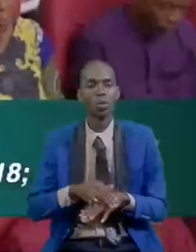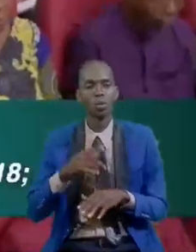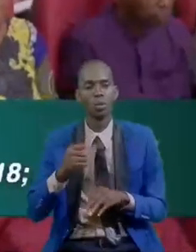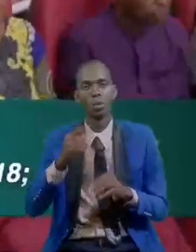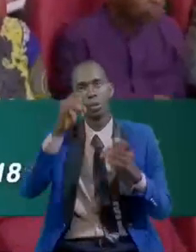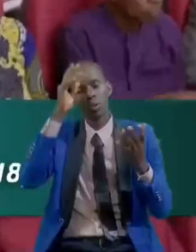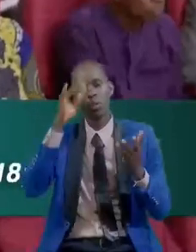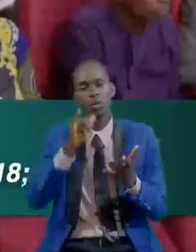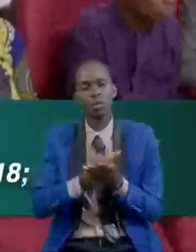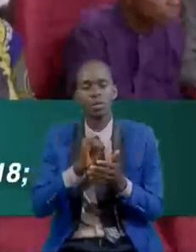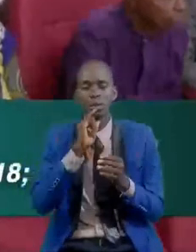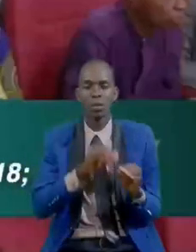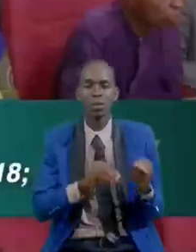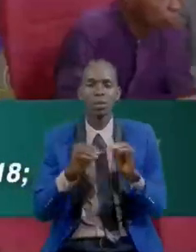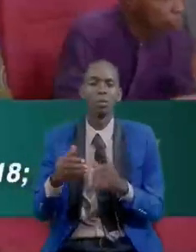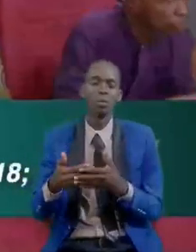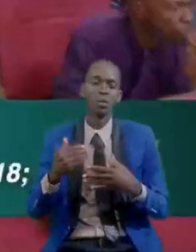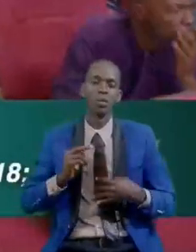proposée.